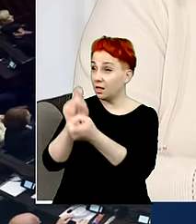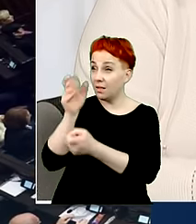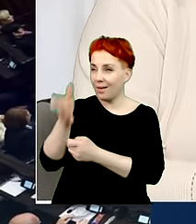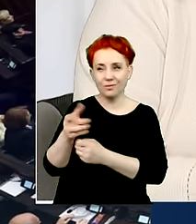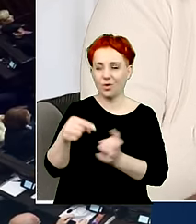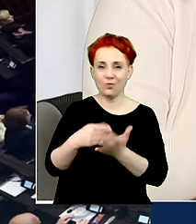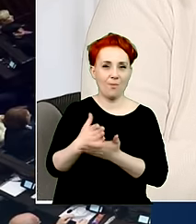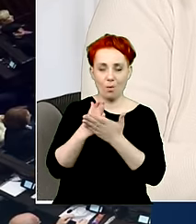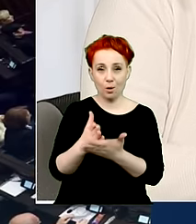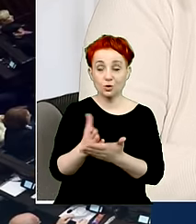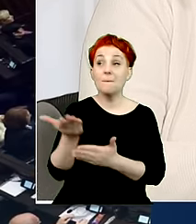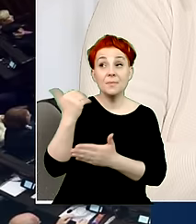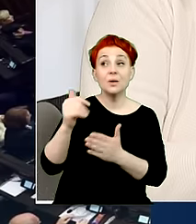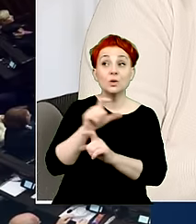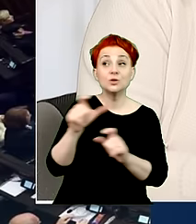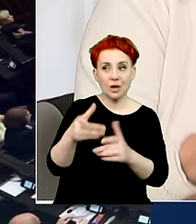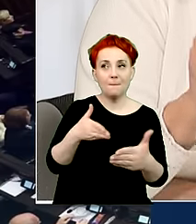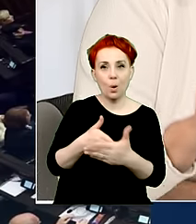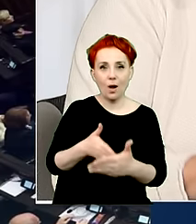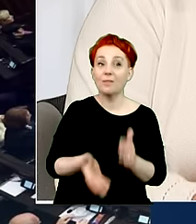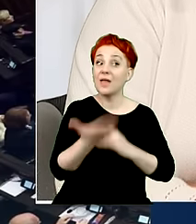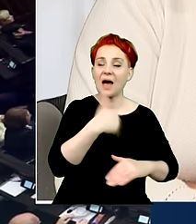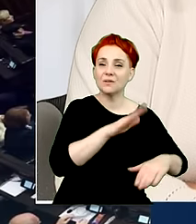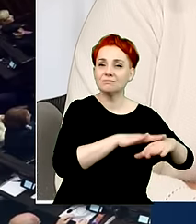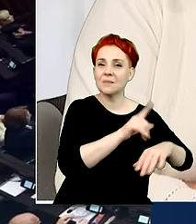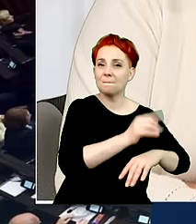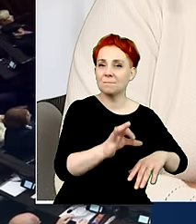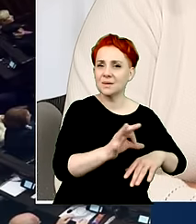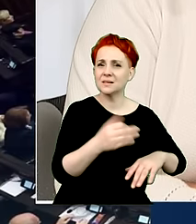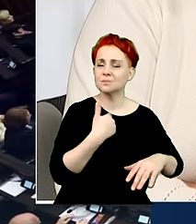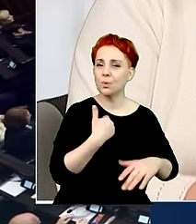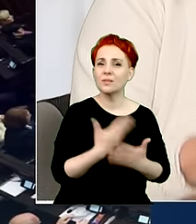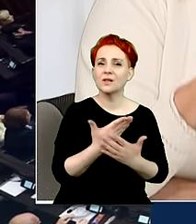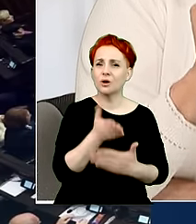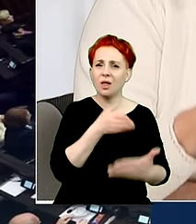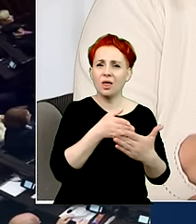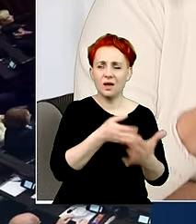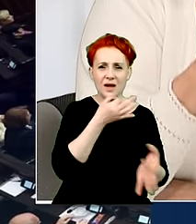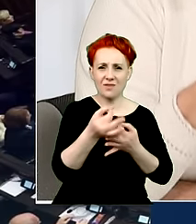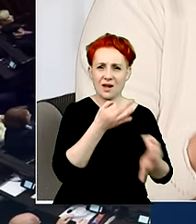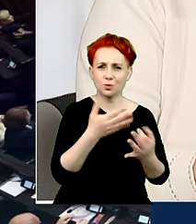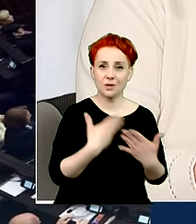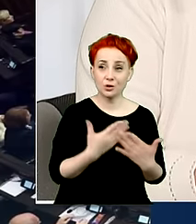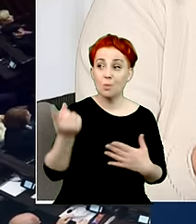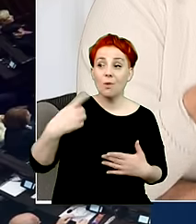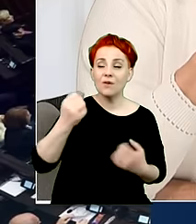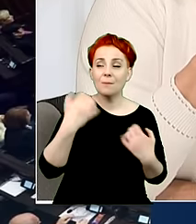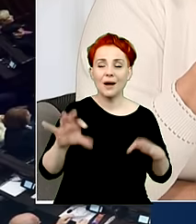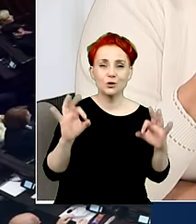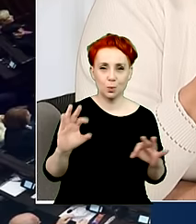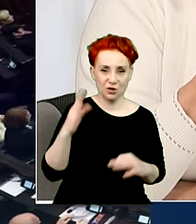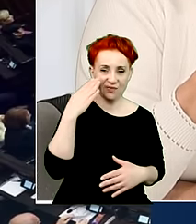można było zablokować. To Prawo i Sprawiedliwość apelowało. Dlaczego państwo, że zablokowaliście referendum? Bo wiedzieliście doskonale,